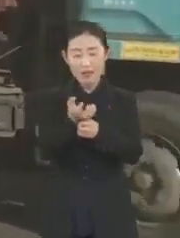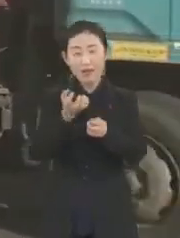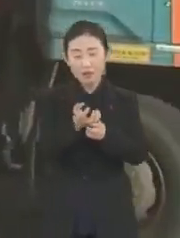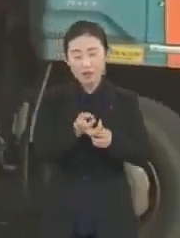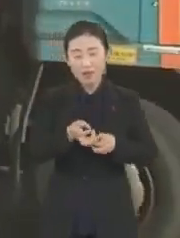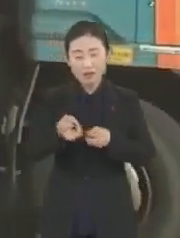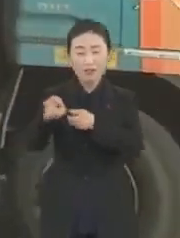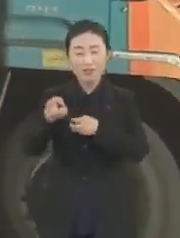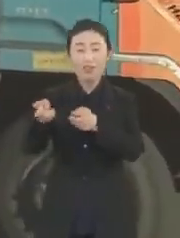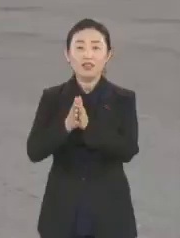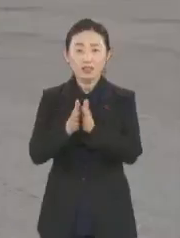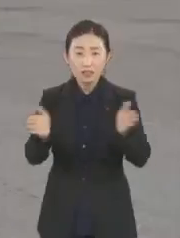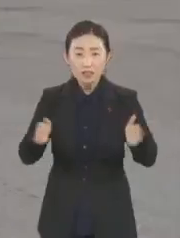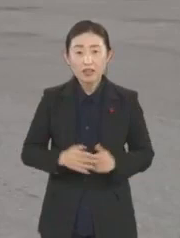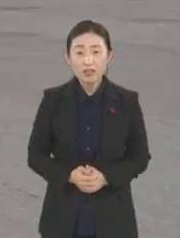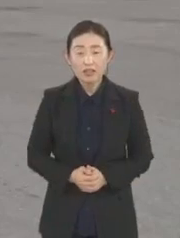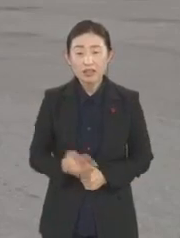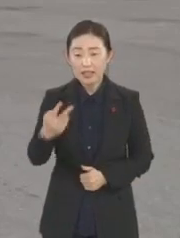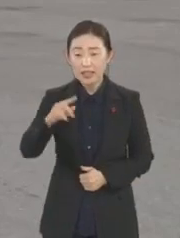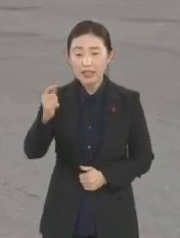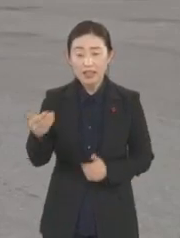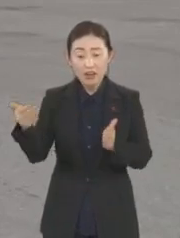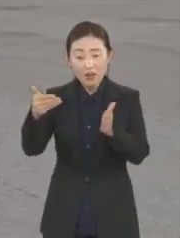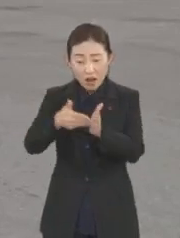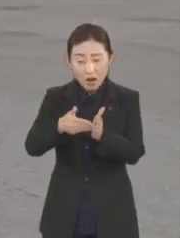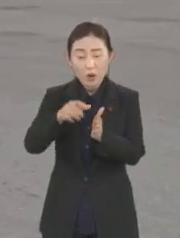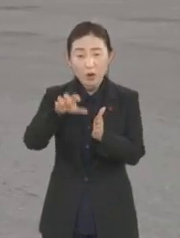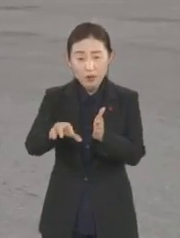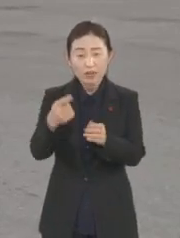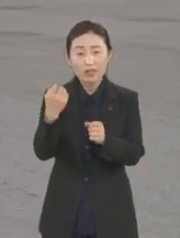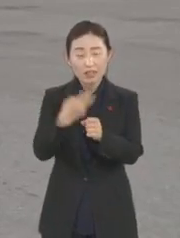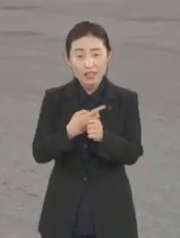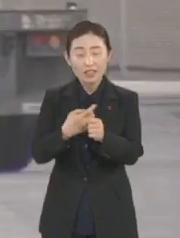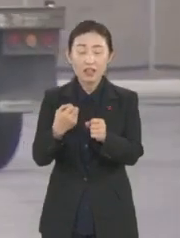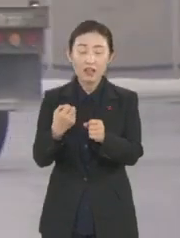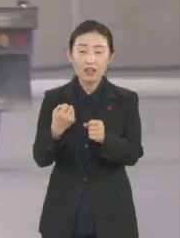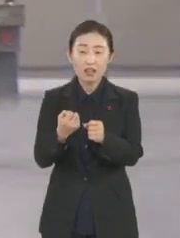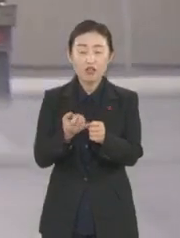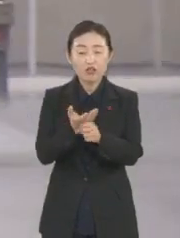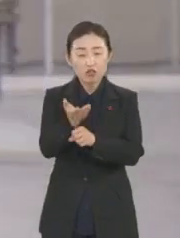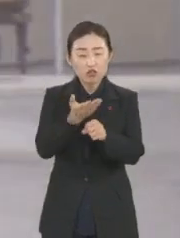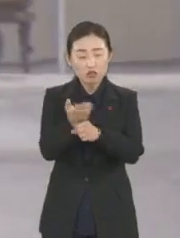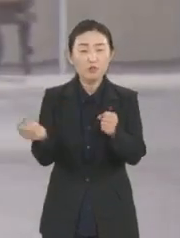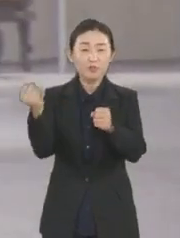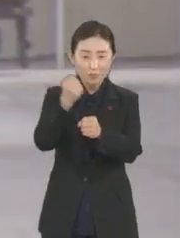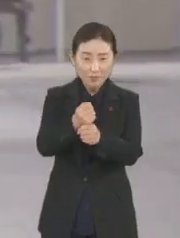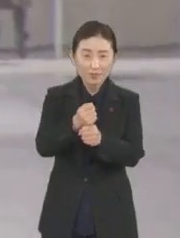반출하기 시작했으며 대산항을 통한 수출도 다시 정상화되게 됐습니다